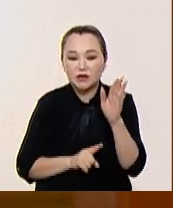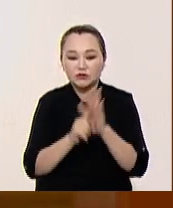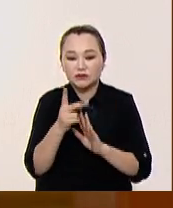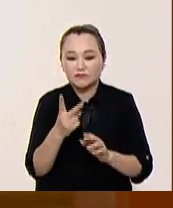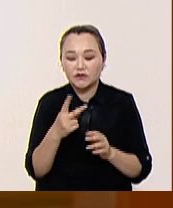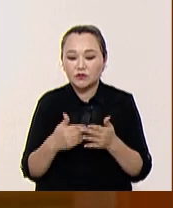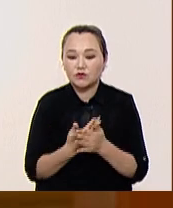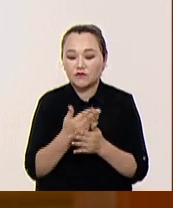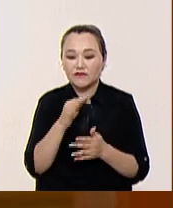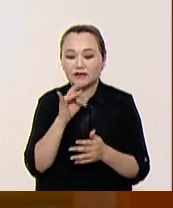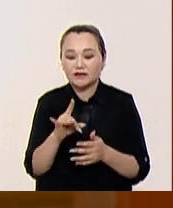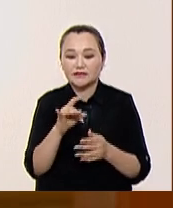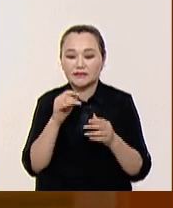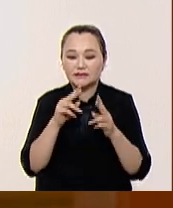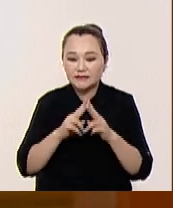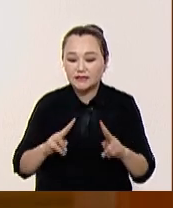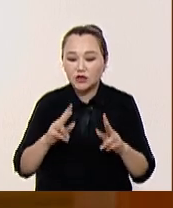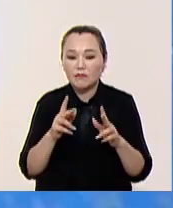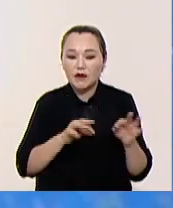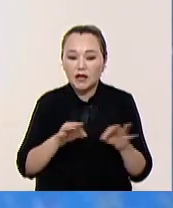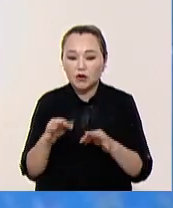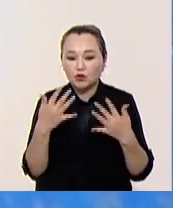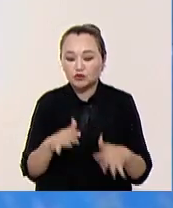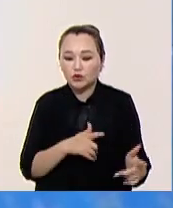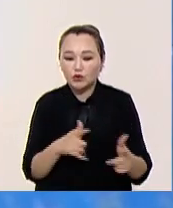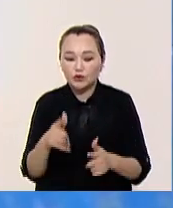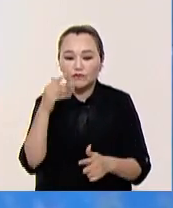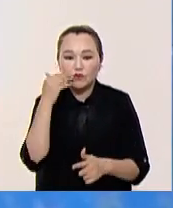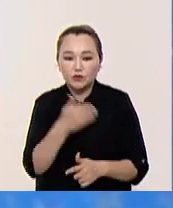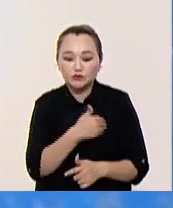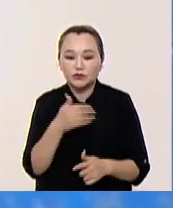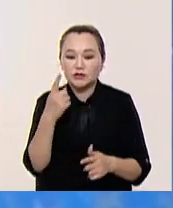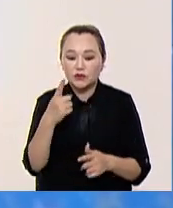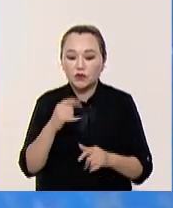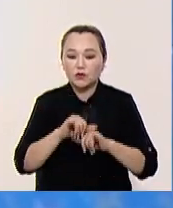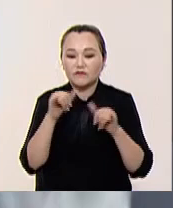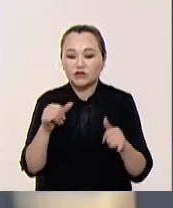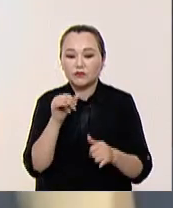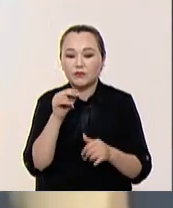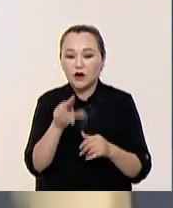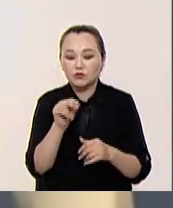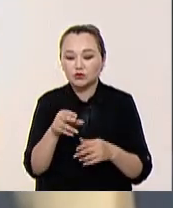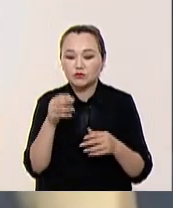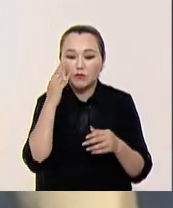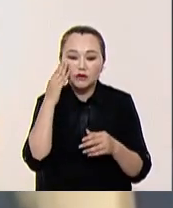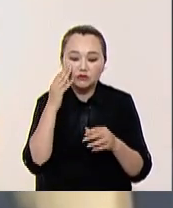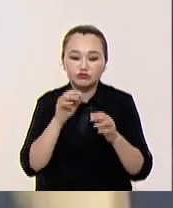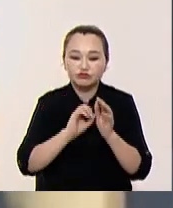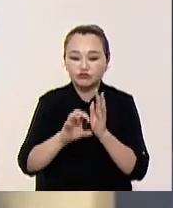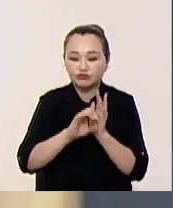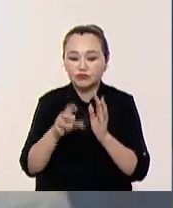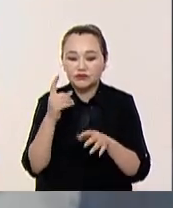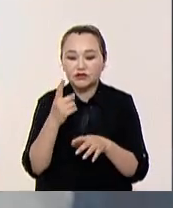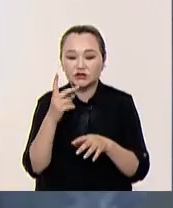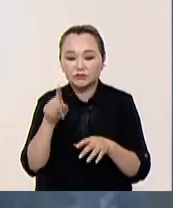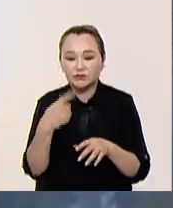новые фильтрующие станции. Проект уже готов. Намерены в регионе заодно увеличить пропускную способность трубопроводов в